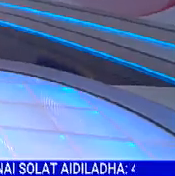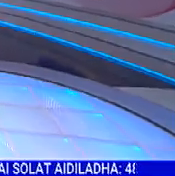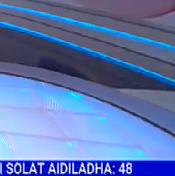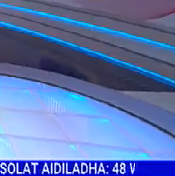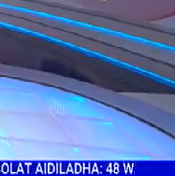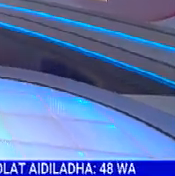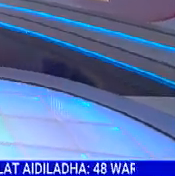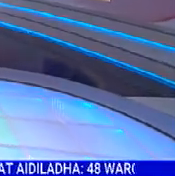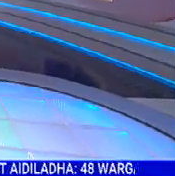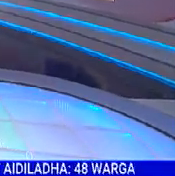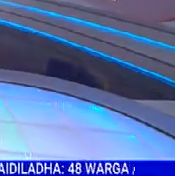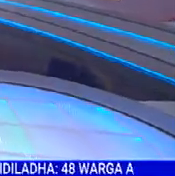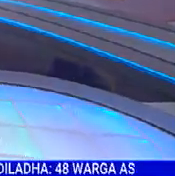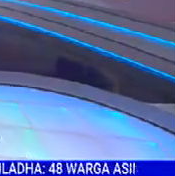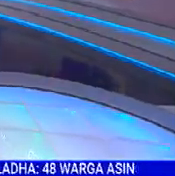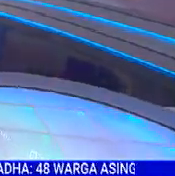Hai